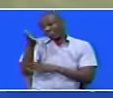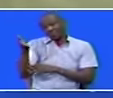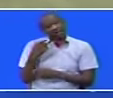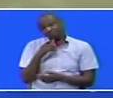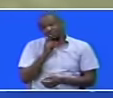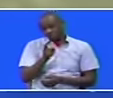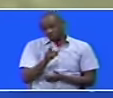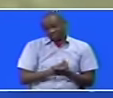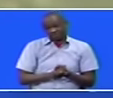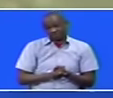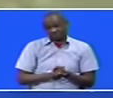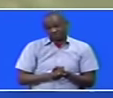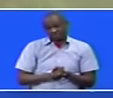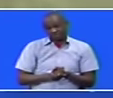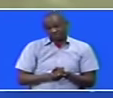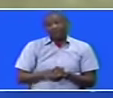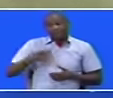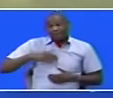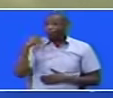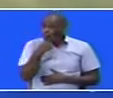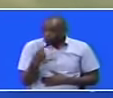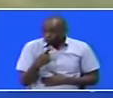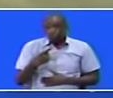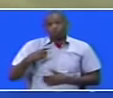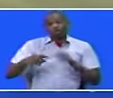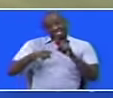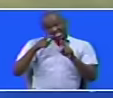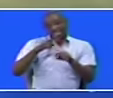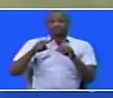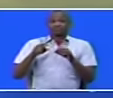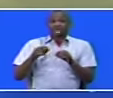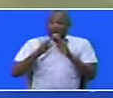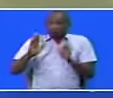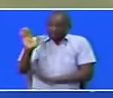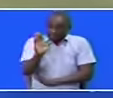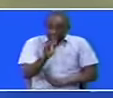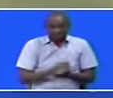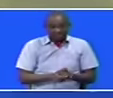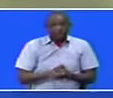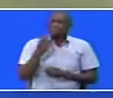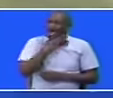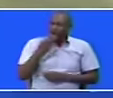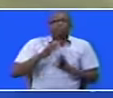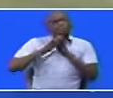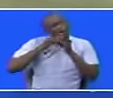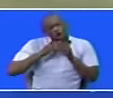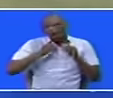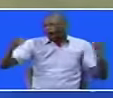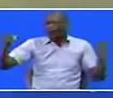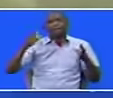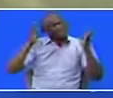volume ni wale watu waliua nyumba yao, watu ya URP na mdomo mrefu na